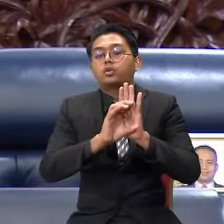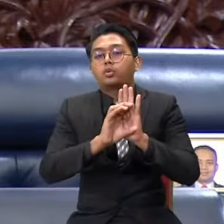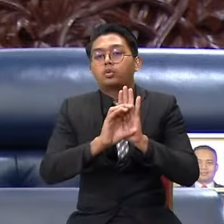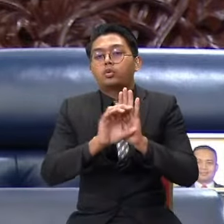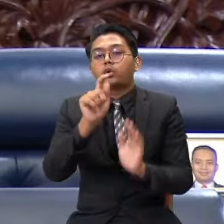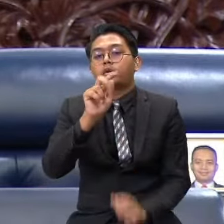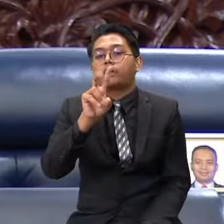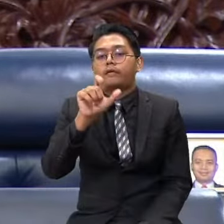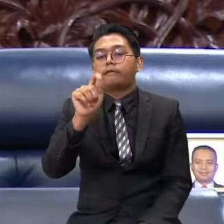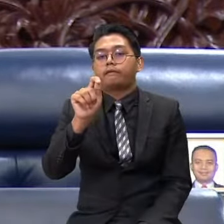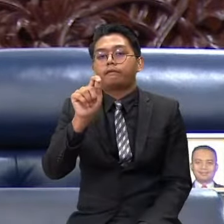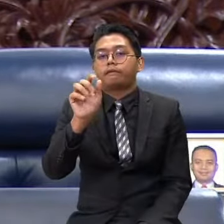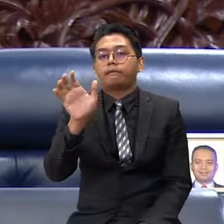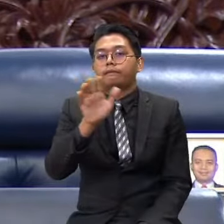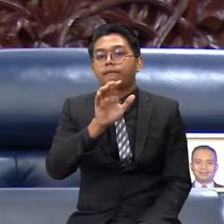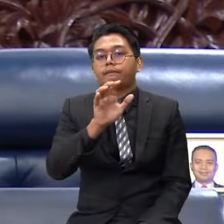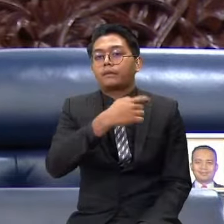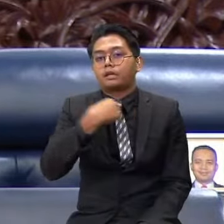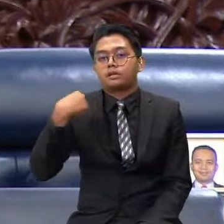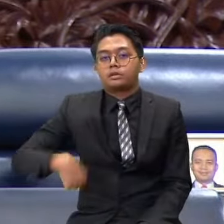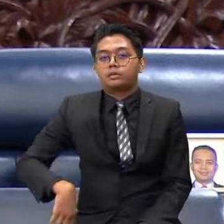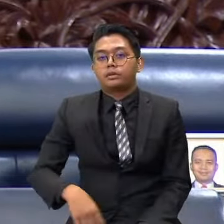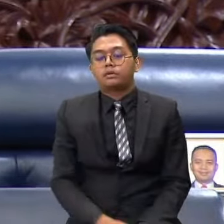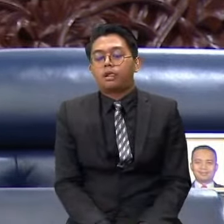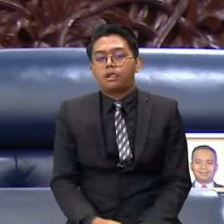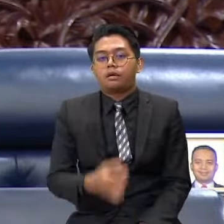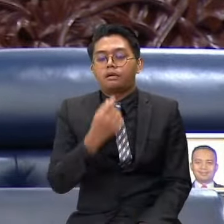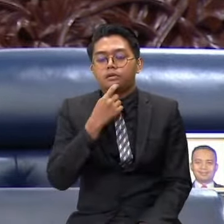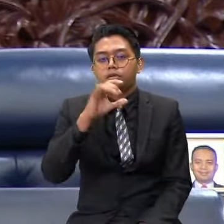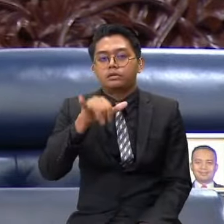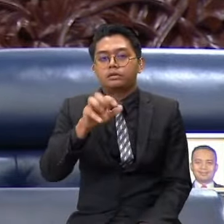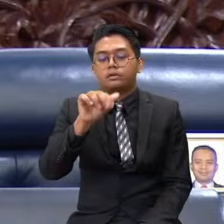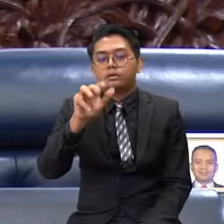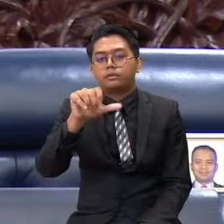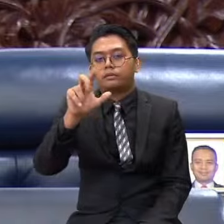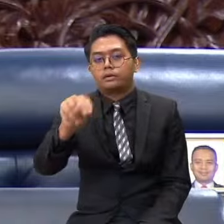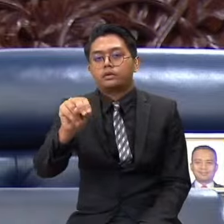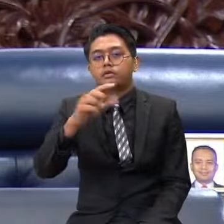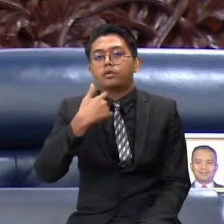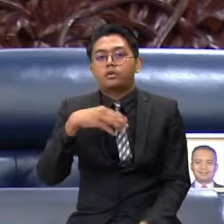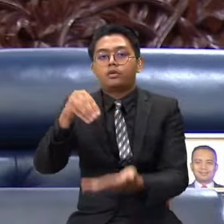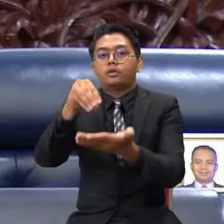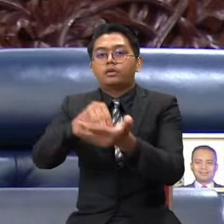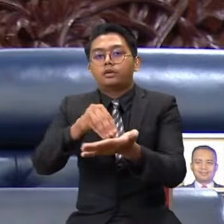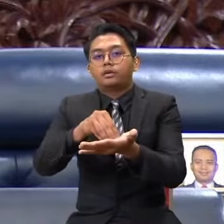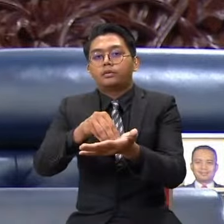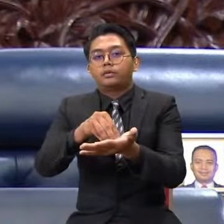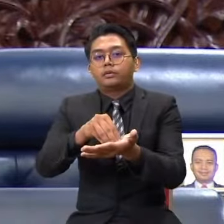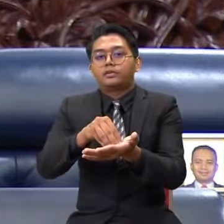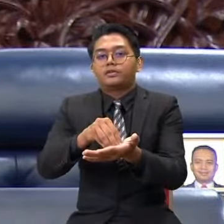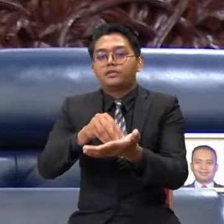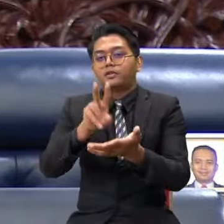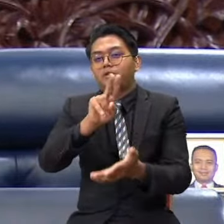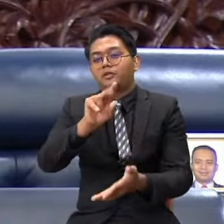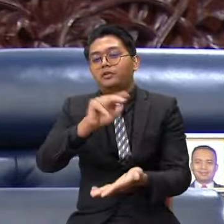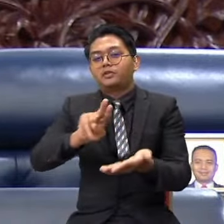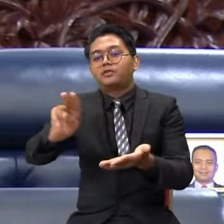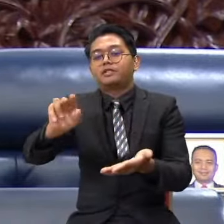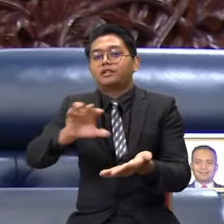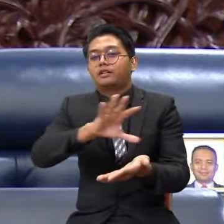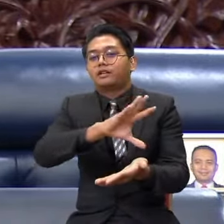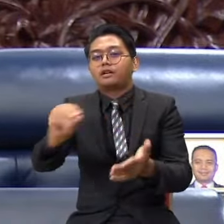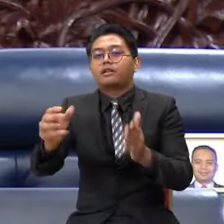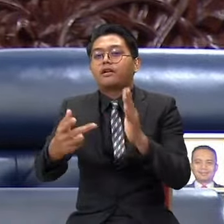jman ataupun mereka Panggil buong semasa mereka mendapat placement di Universiti ataupun sekolah vasional mereka